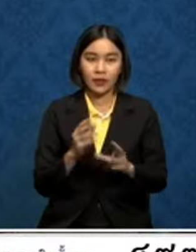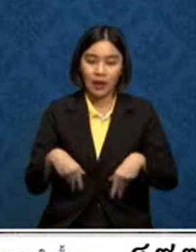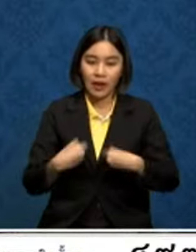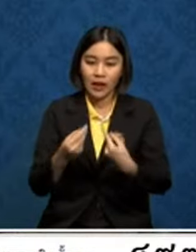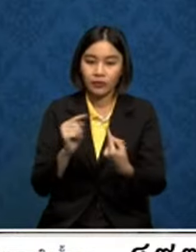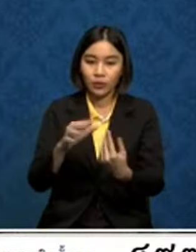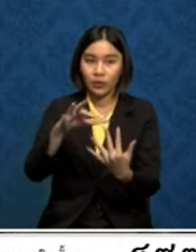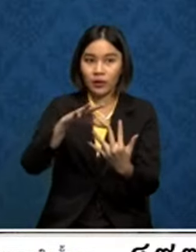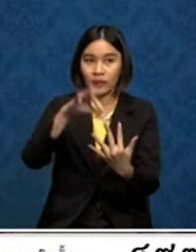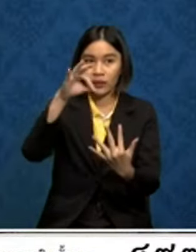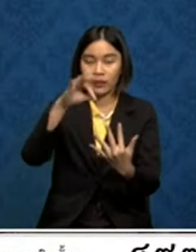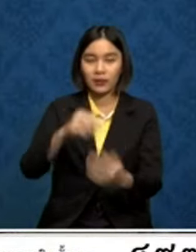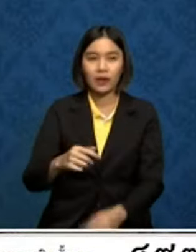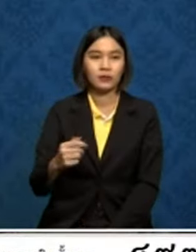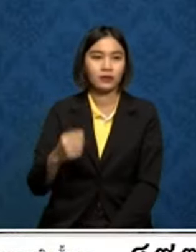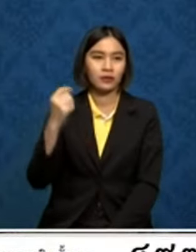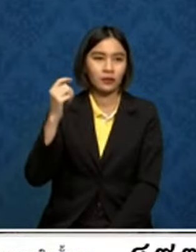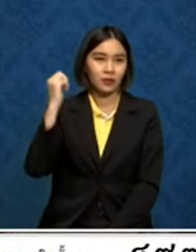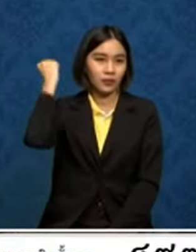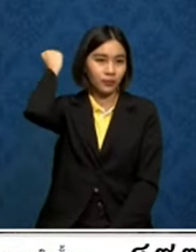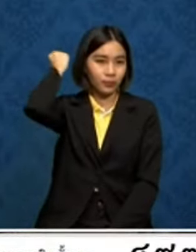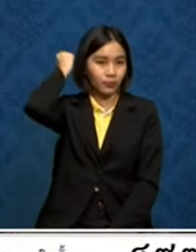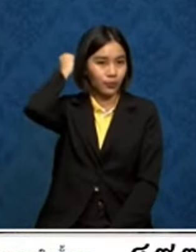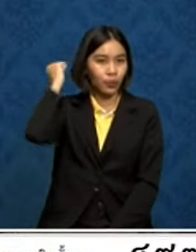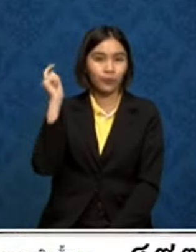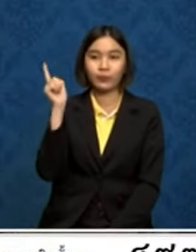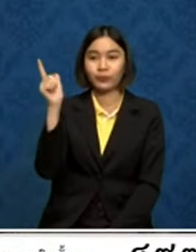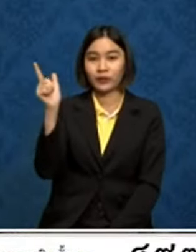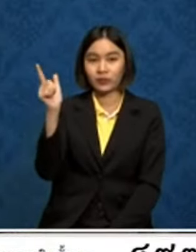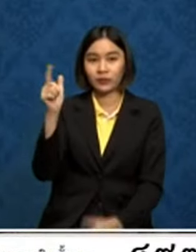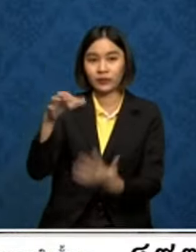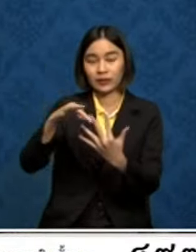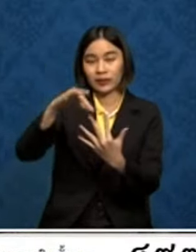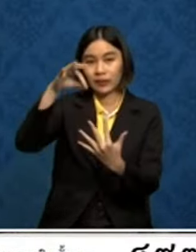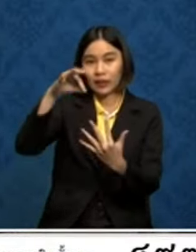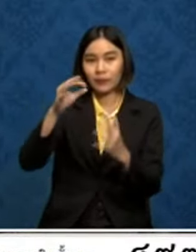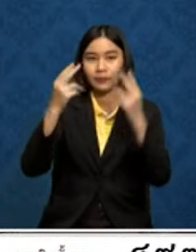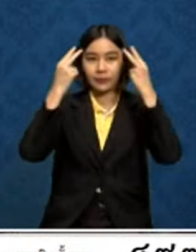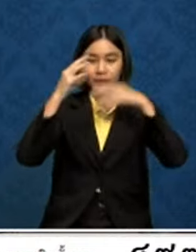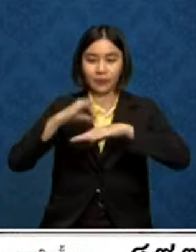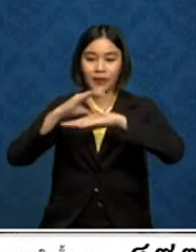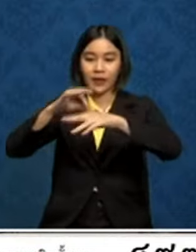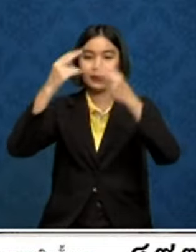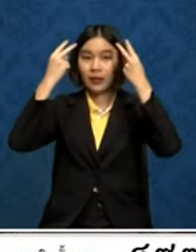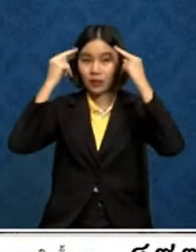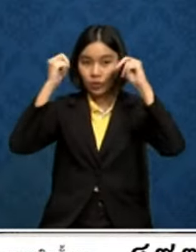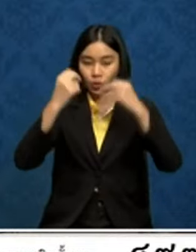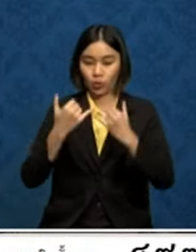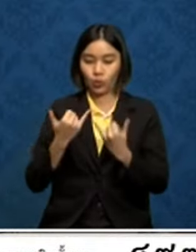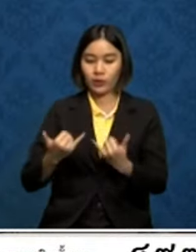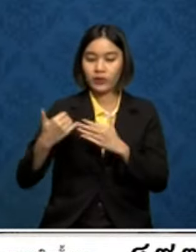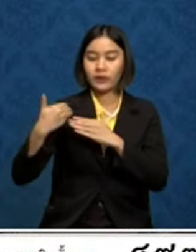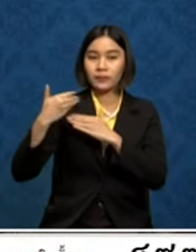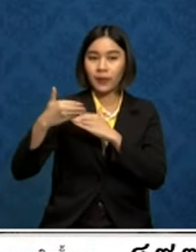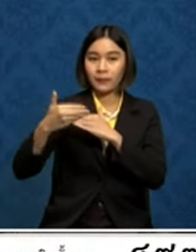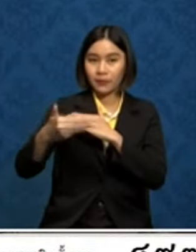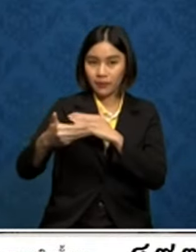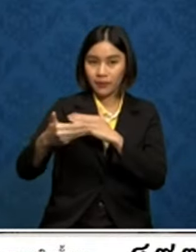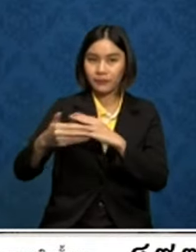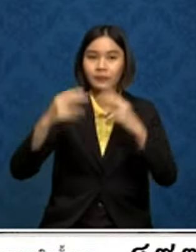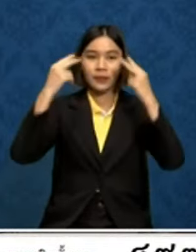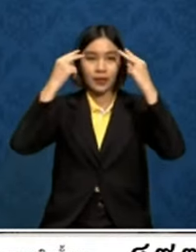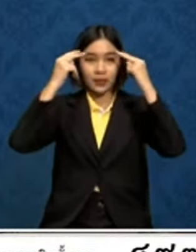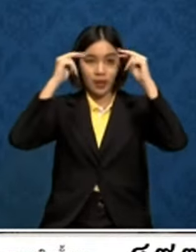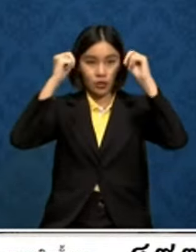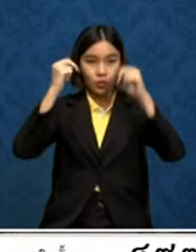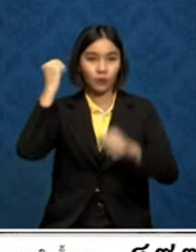ือกนางสาวแพรธองทาญชินนวัส เป็ในยกลกฐหมติดันั้ครั นัจากนี้ท่ใยกลฐหม